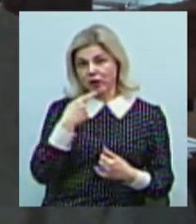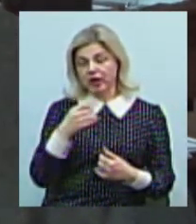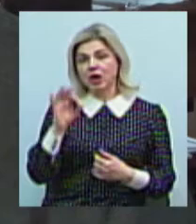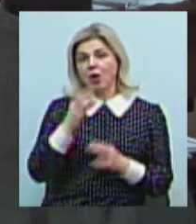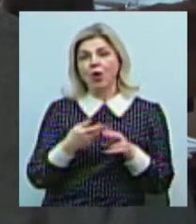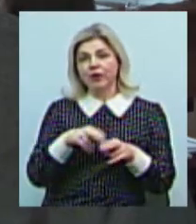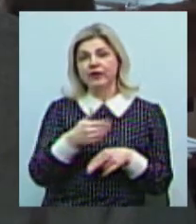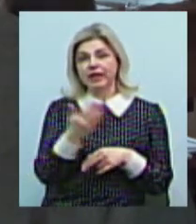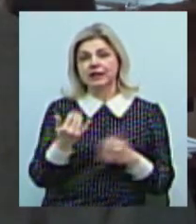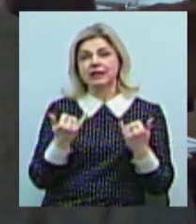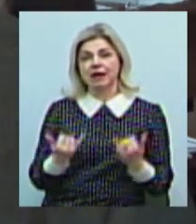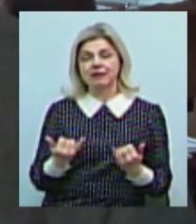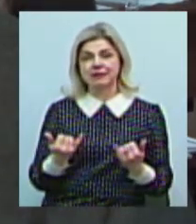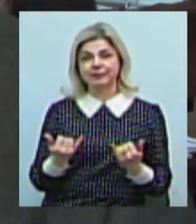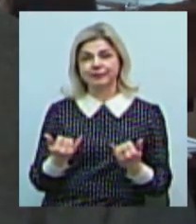зараз